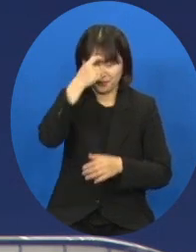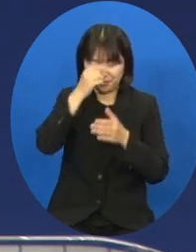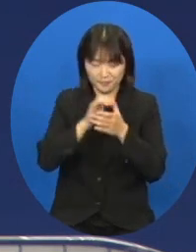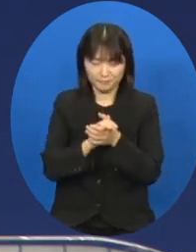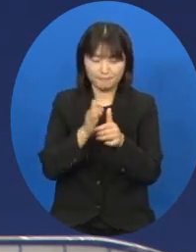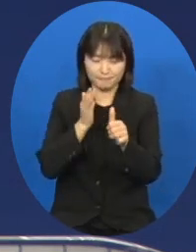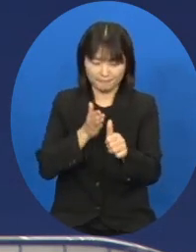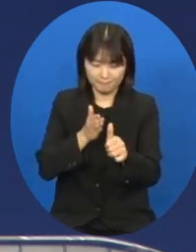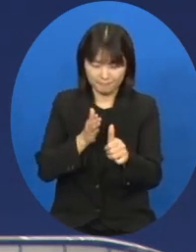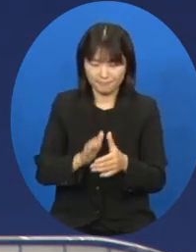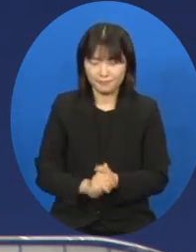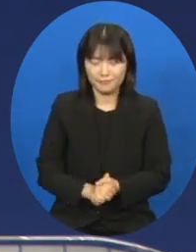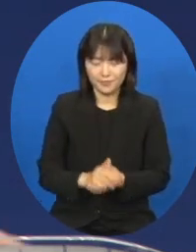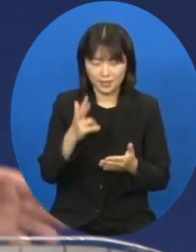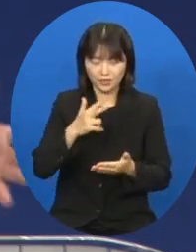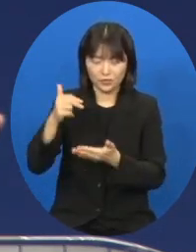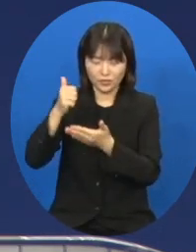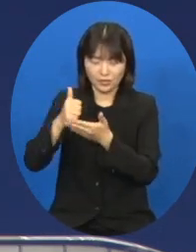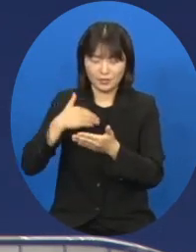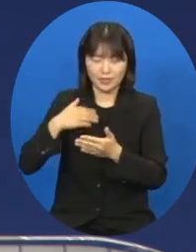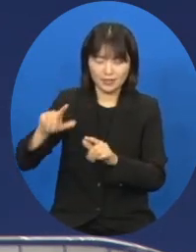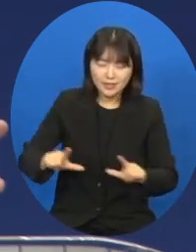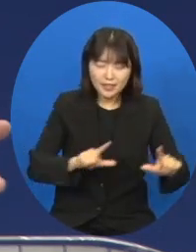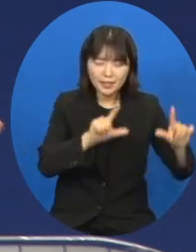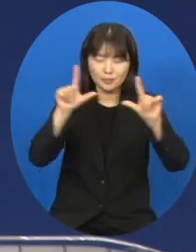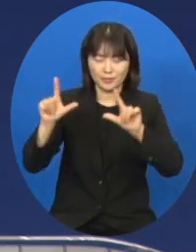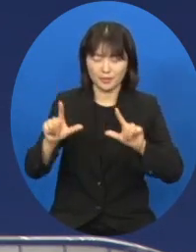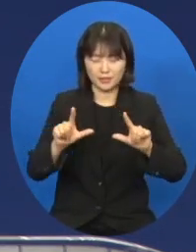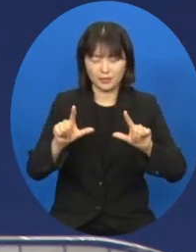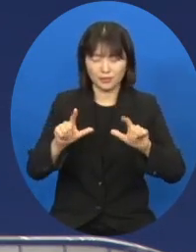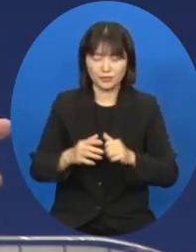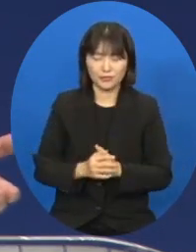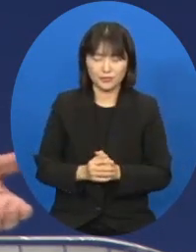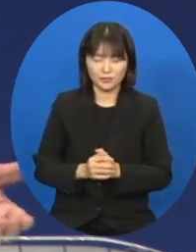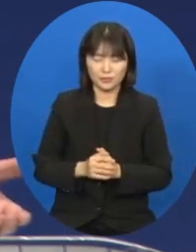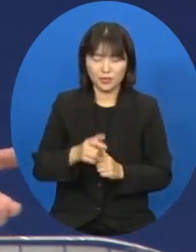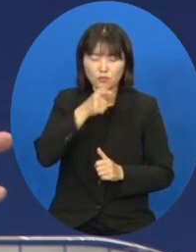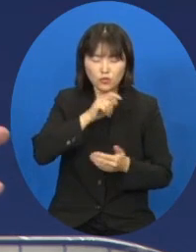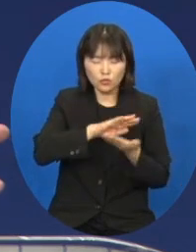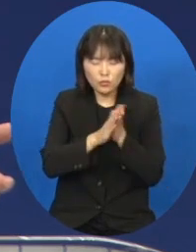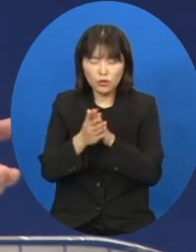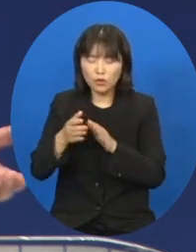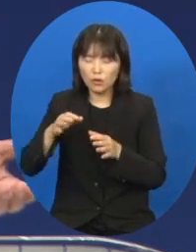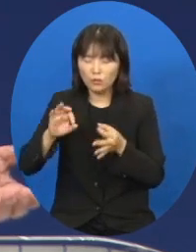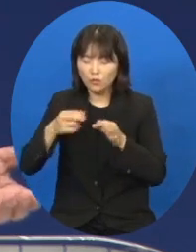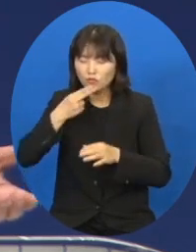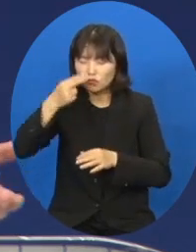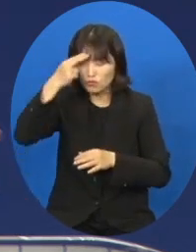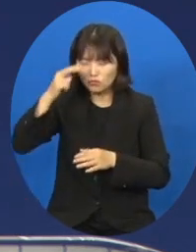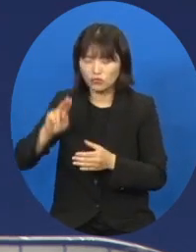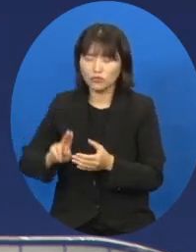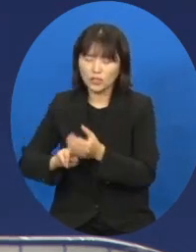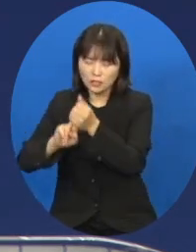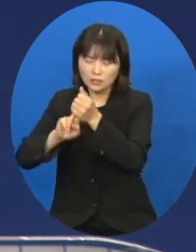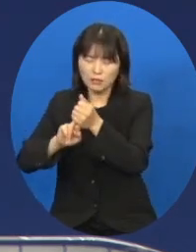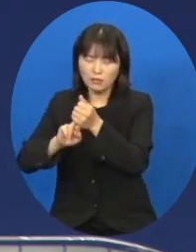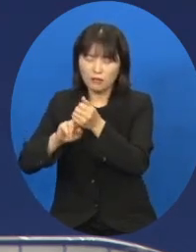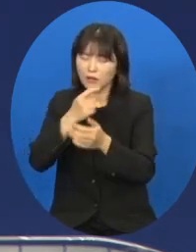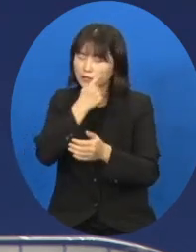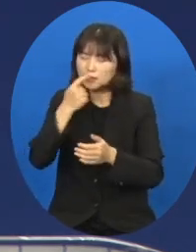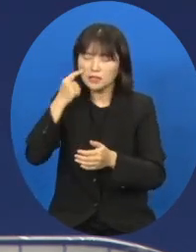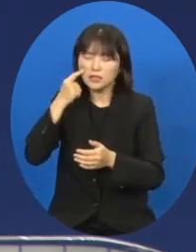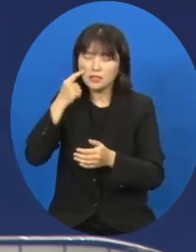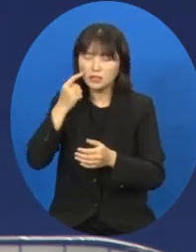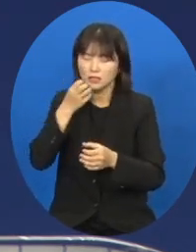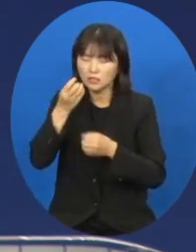기도하겠습니다. 주님, 제 삶에도 물이 포도주가 되는 그 기적이 증거되게